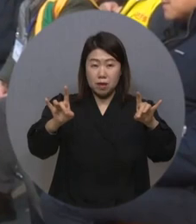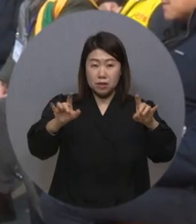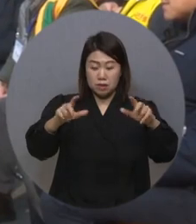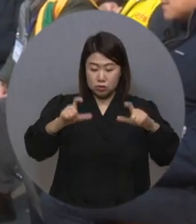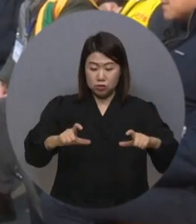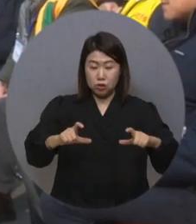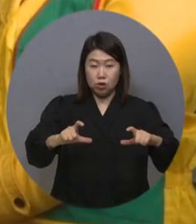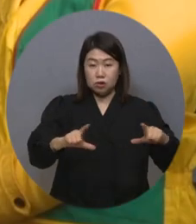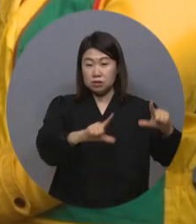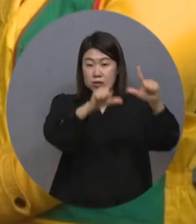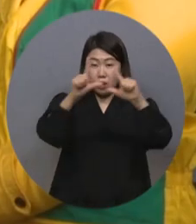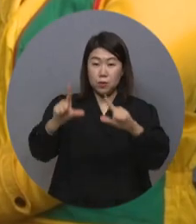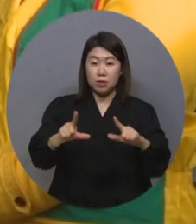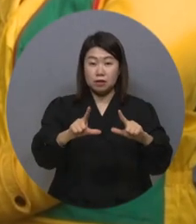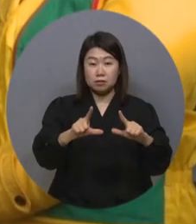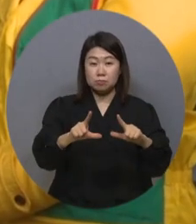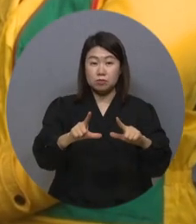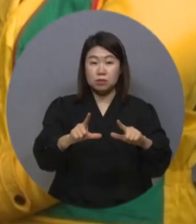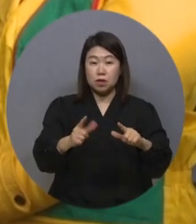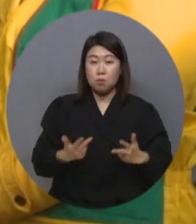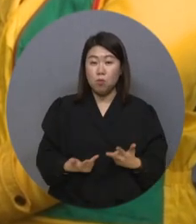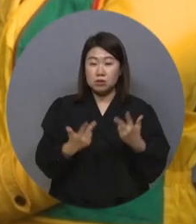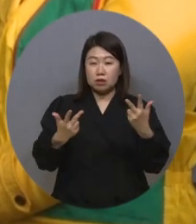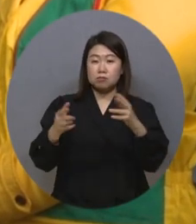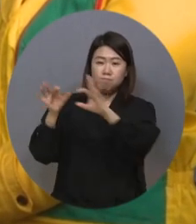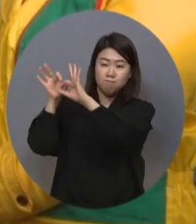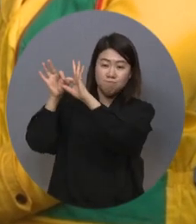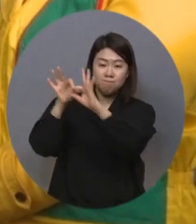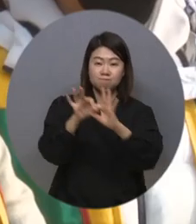위한 봉사활동을 꾸준히 이어오고 있습니다.